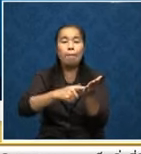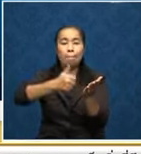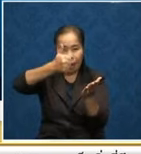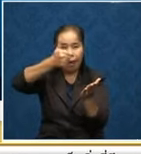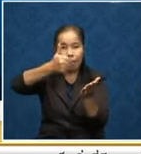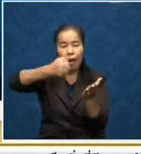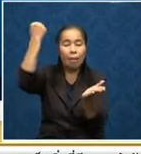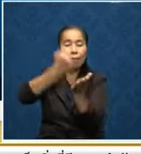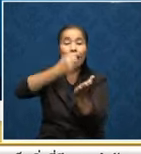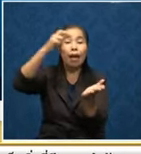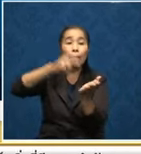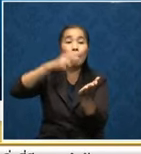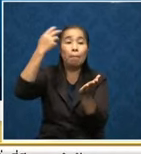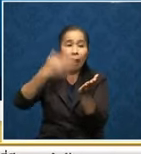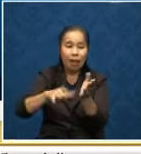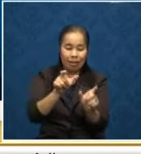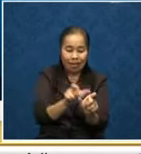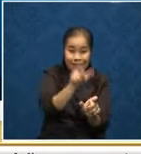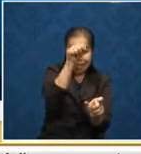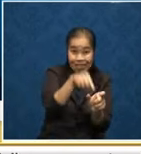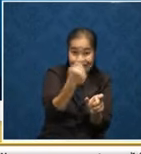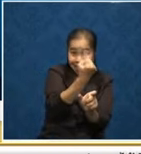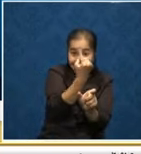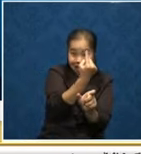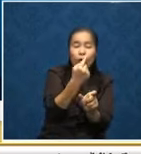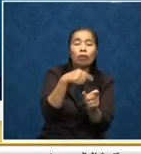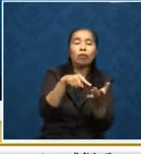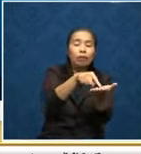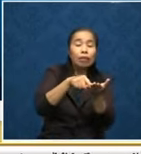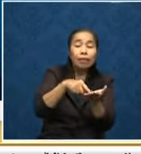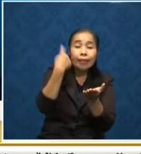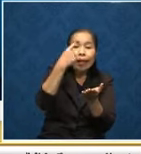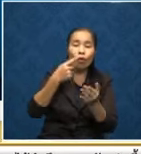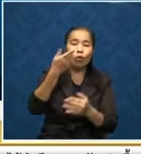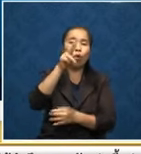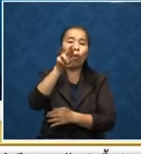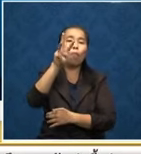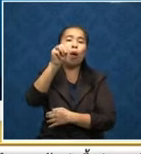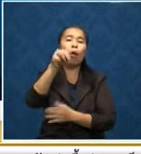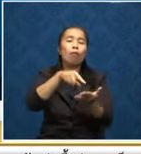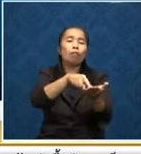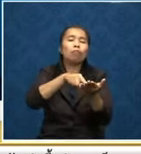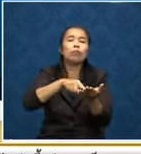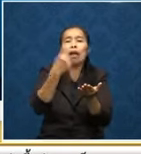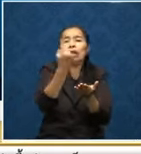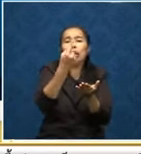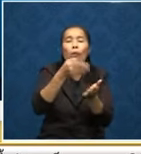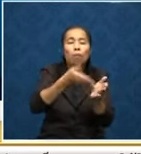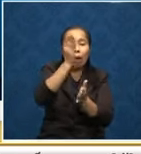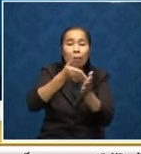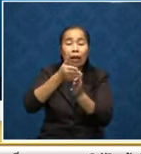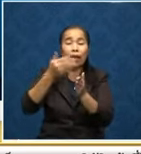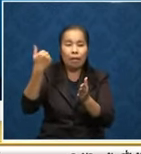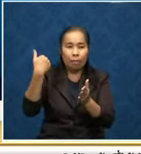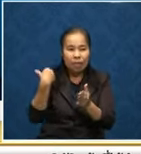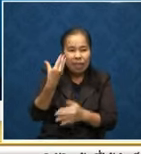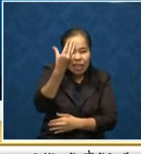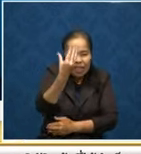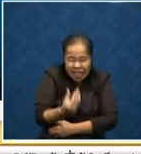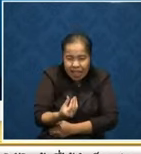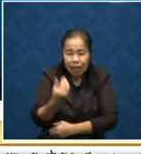เห็นว่าสูงสุดในแท่งแรกก็คือเป็นกฎหมายที่เสนอมาจากคณะรัฐมนตรีเท่านั้นมีบางส่วนครับ4ฉบับที่เป็นกฎหม